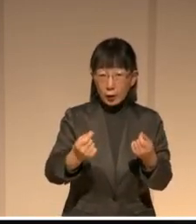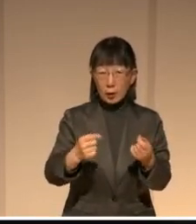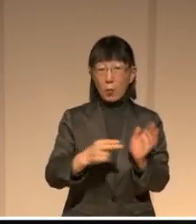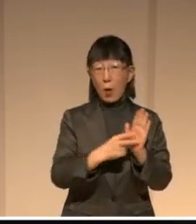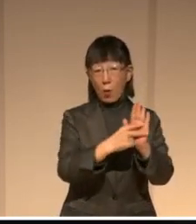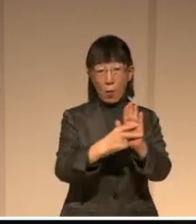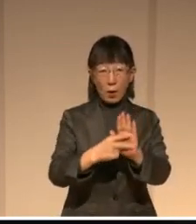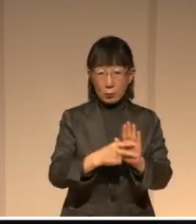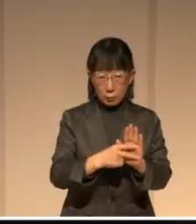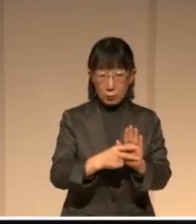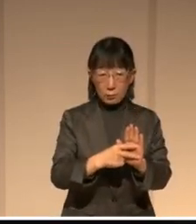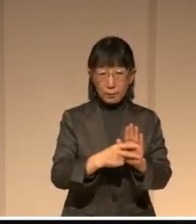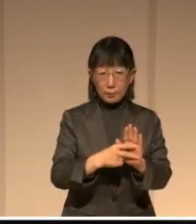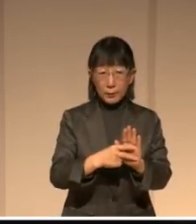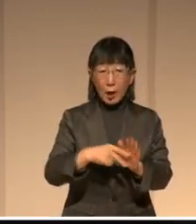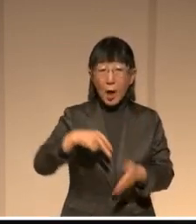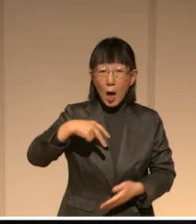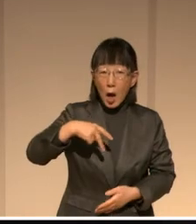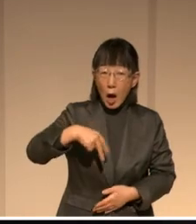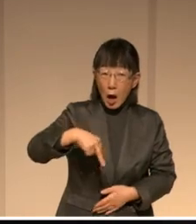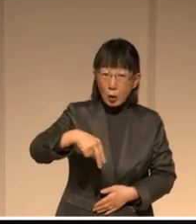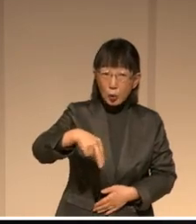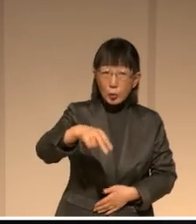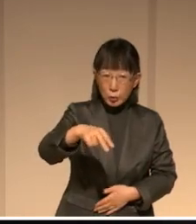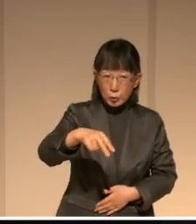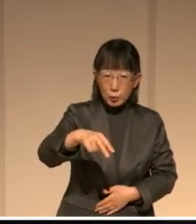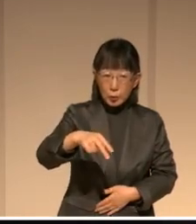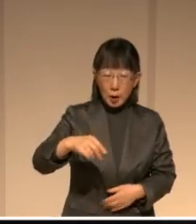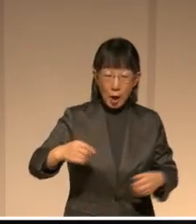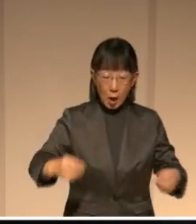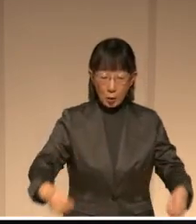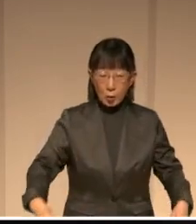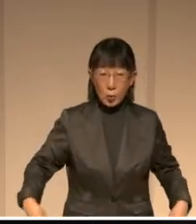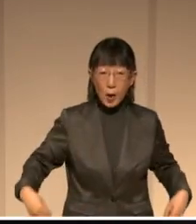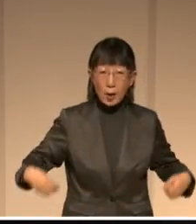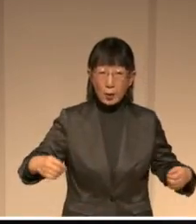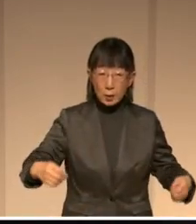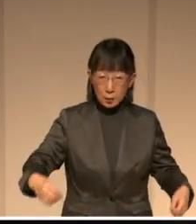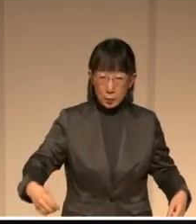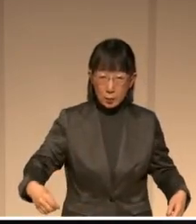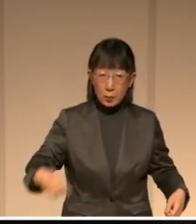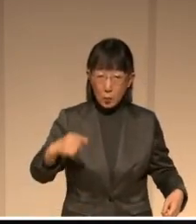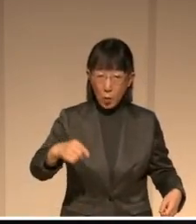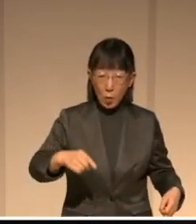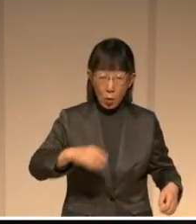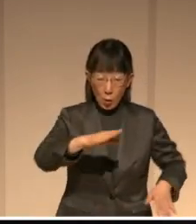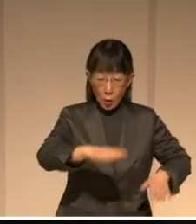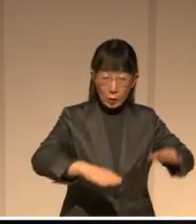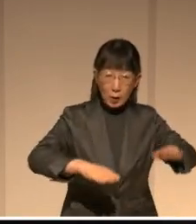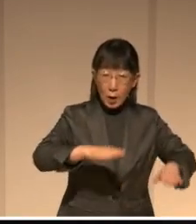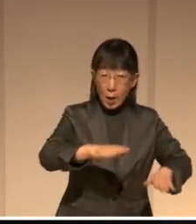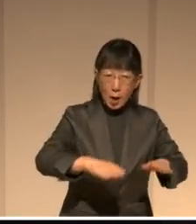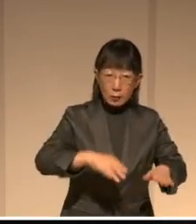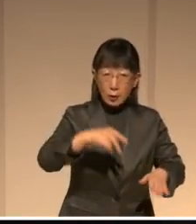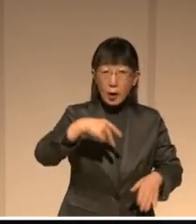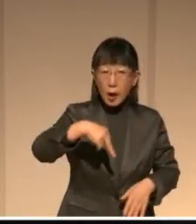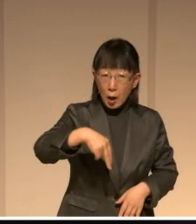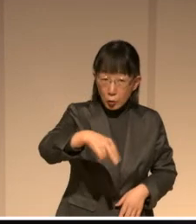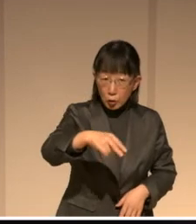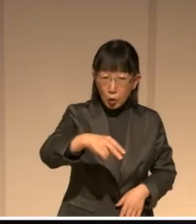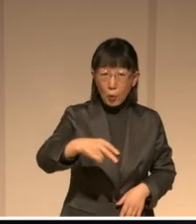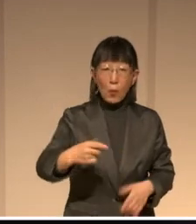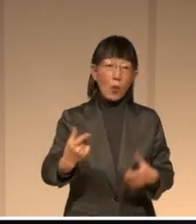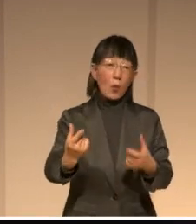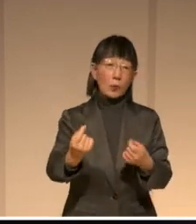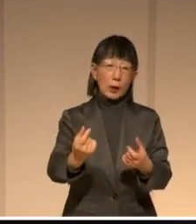するのもある下してで這って移動するのも歩くなのでそのついになっているものが全然違う